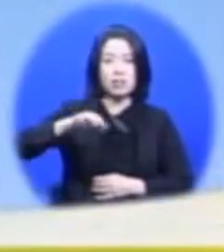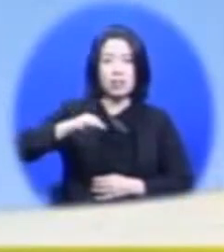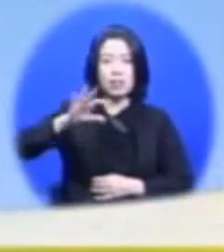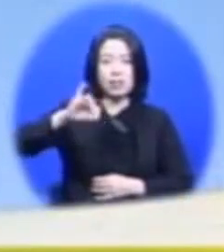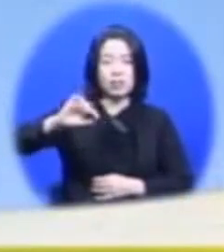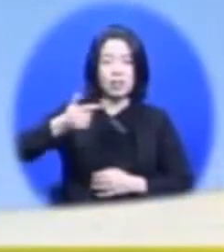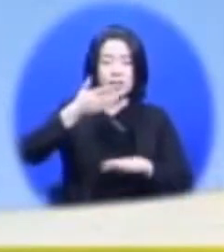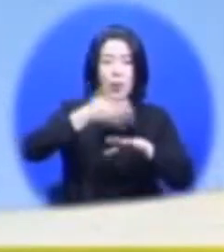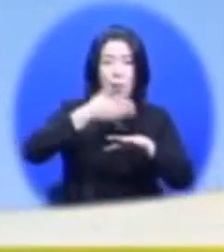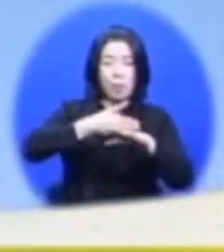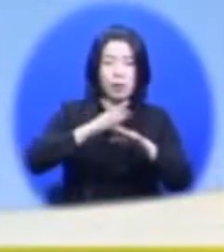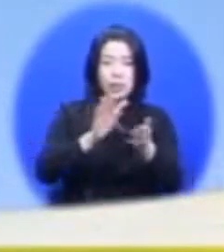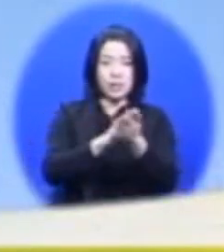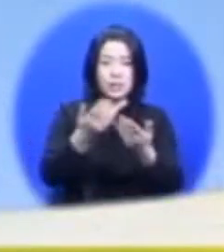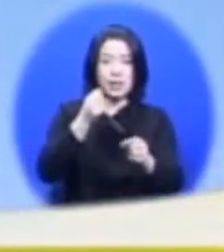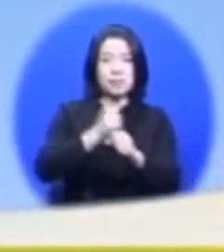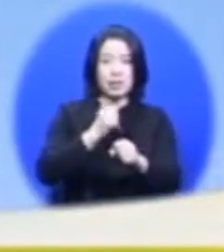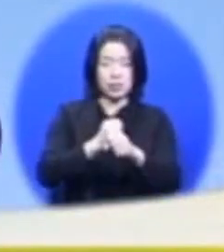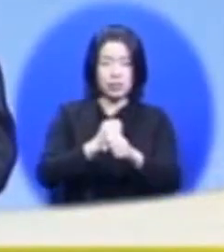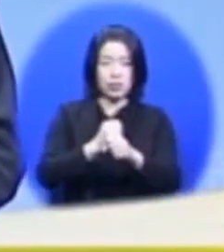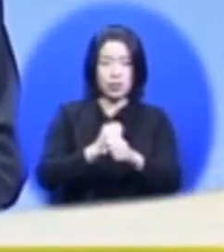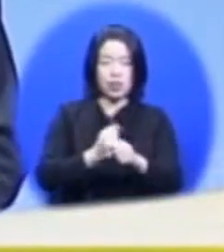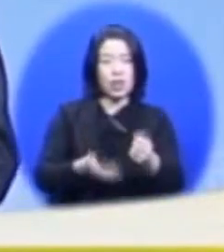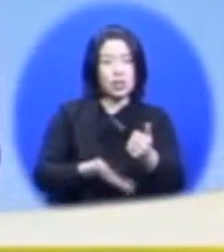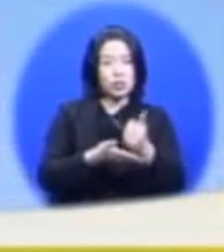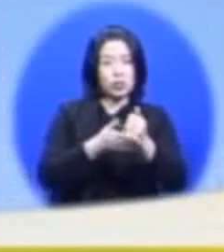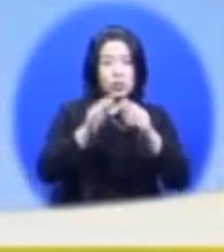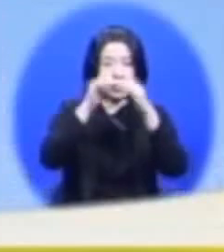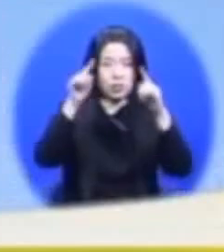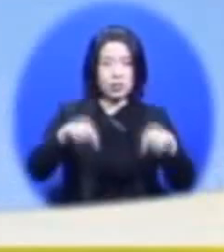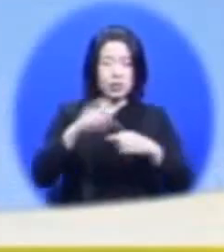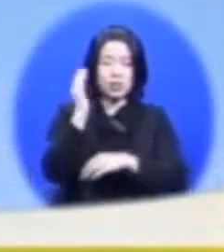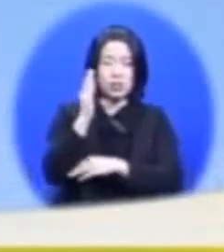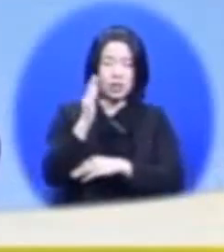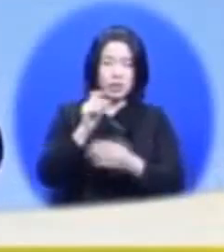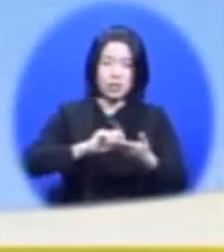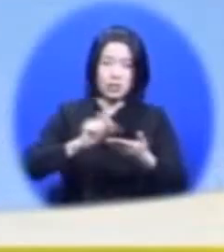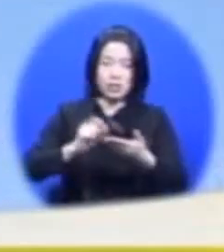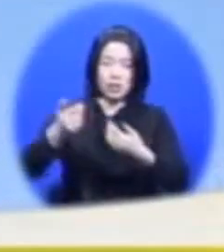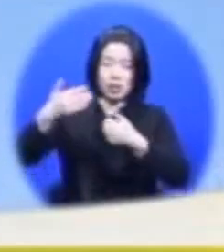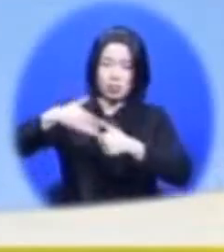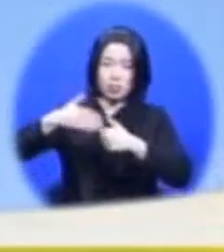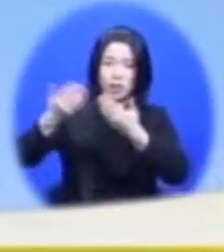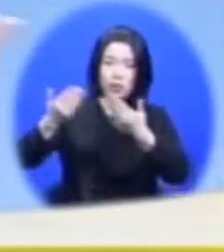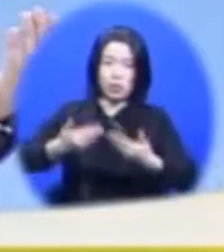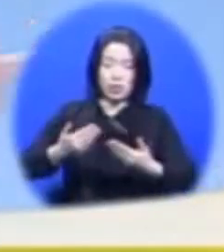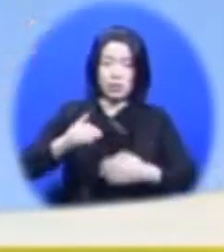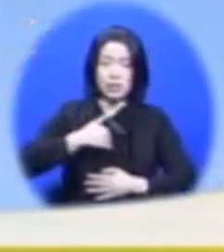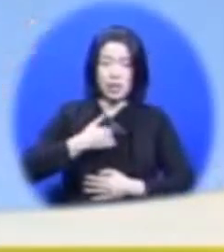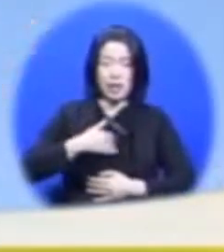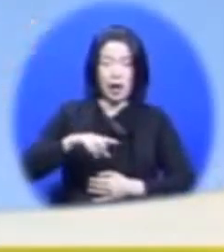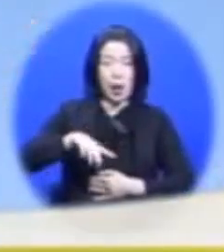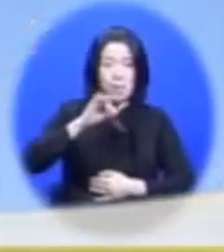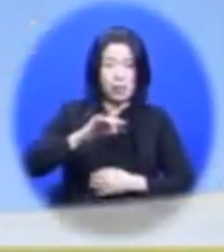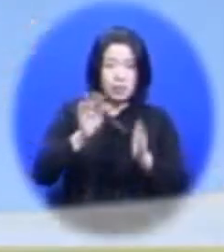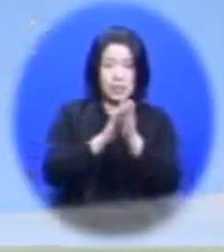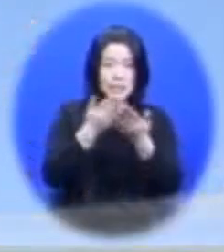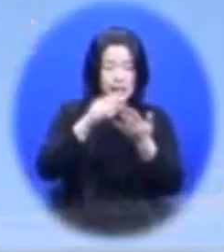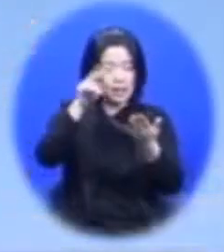책을 출간을 하셨는데 추천사를 써달라는 부탁이 와서 제가 먼저 원고를